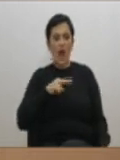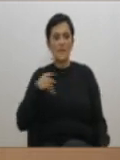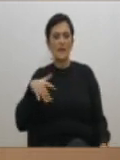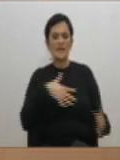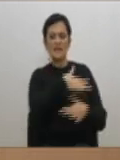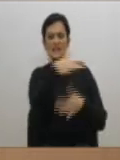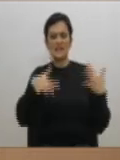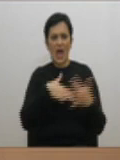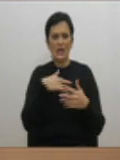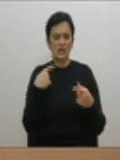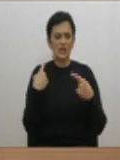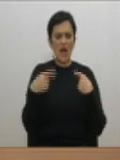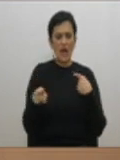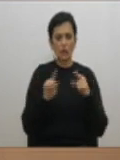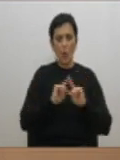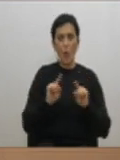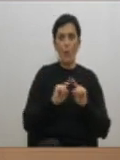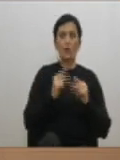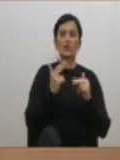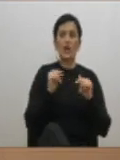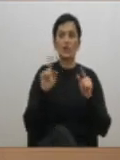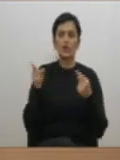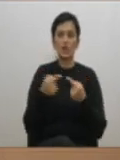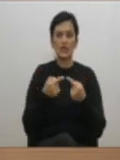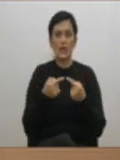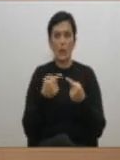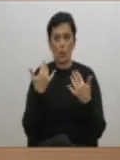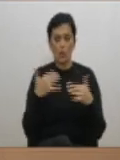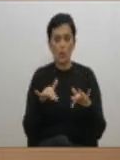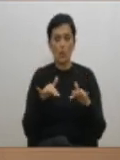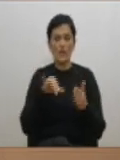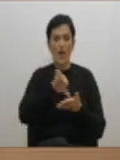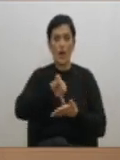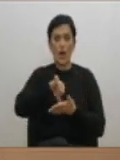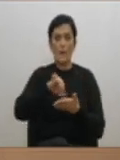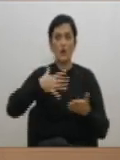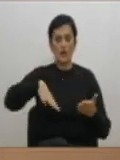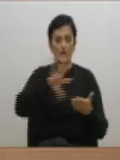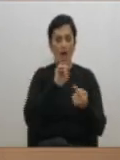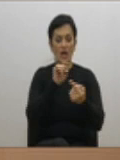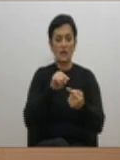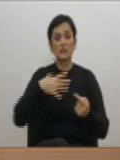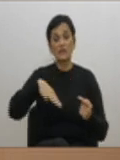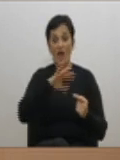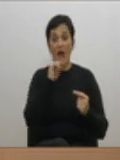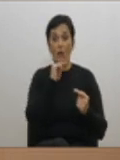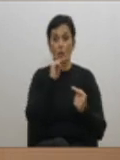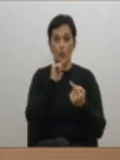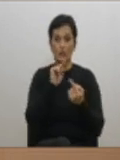და რადიკალურ ოპოზიციას და შესაბამისად ისინი გამოდიან უკვე ქვეყნის წინააღმდეგ და ქვეყნის ეკონომიკის